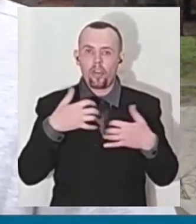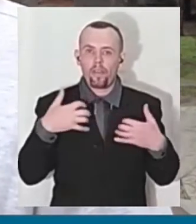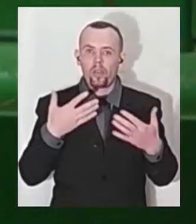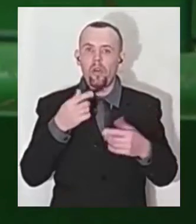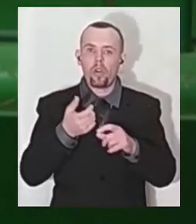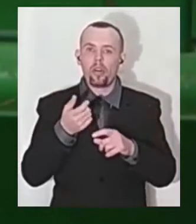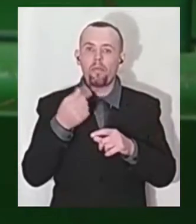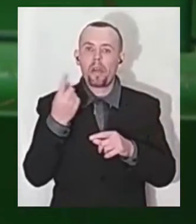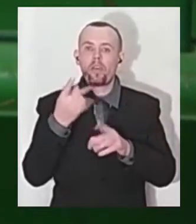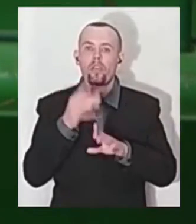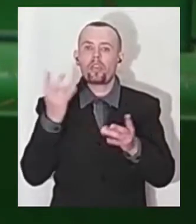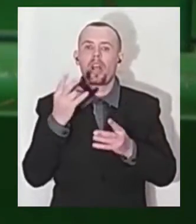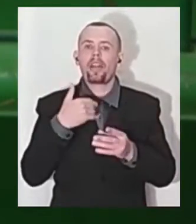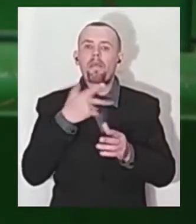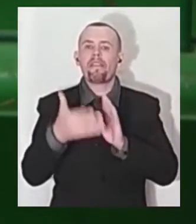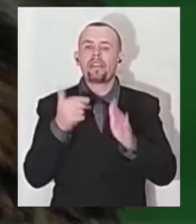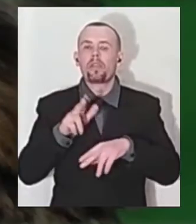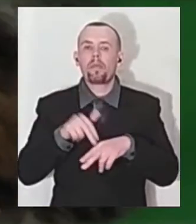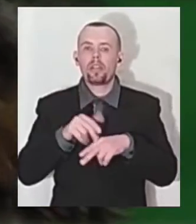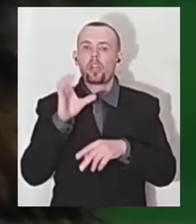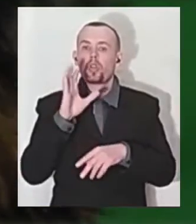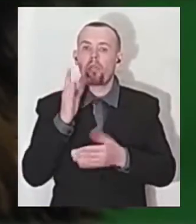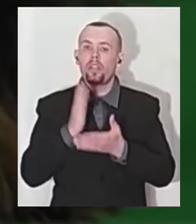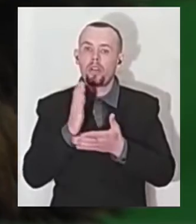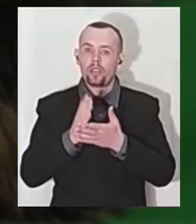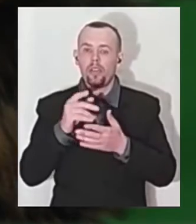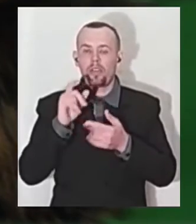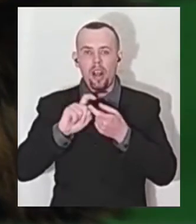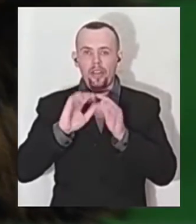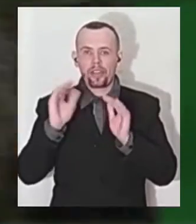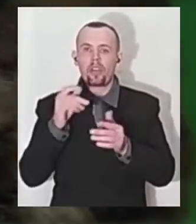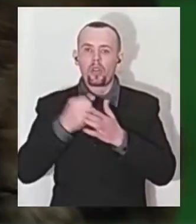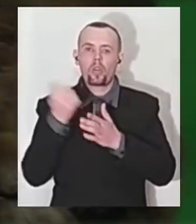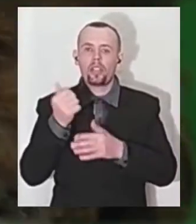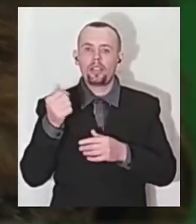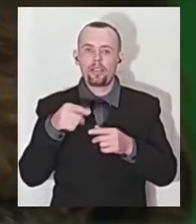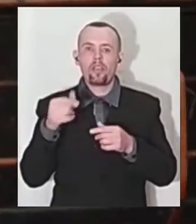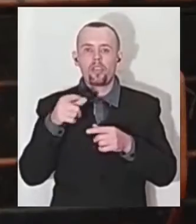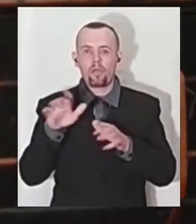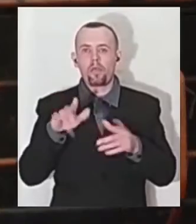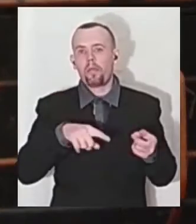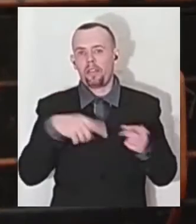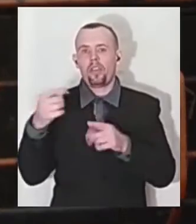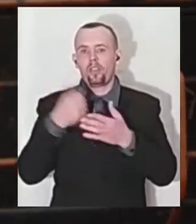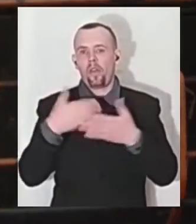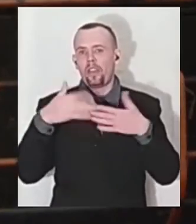хотя бы вызвать полицию. Сови знаходитимуться на карантині декілька тижнів. Пізніше їх переведуть до відкритого вольєру,